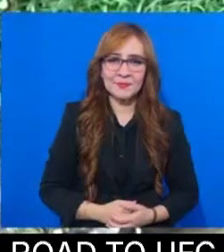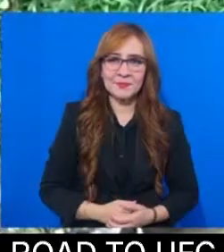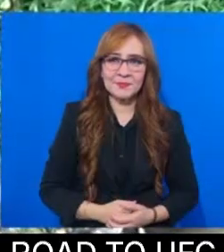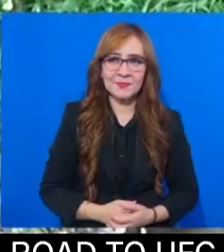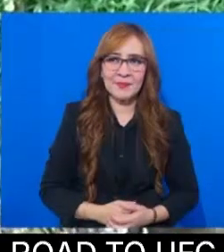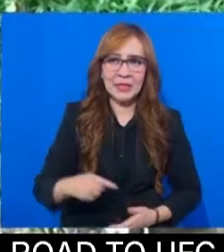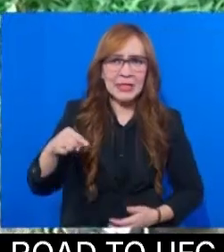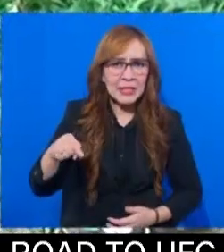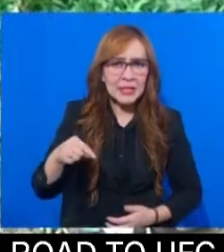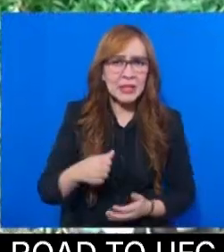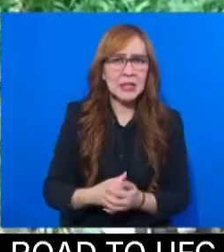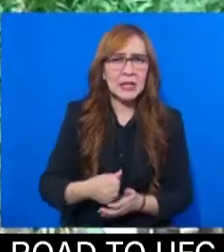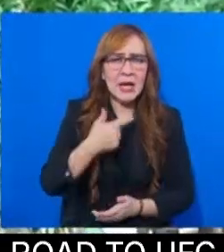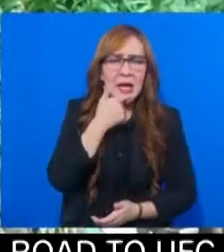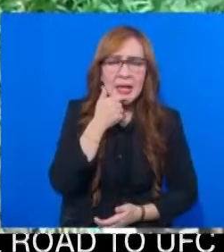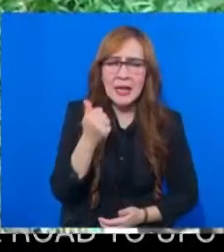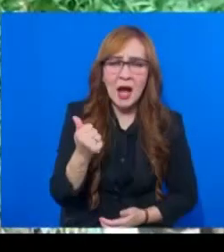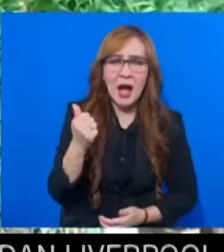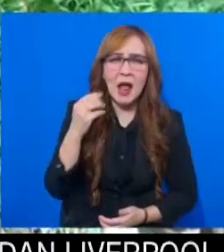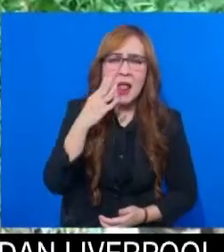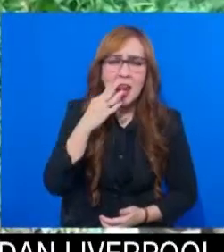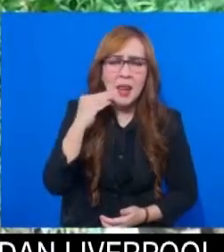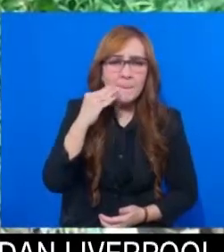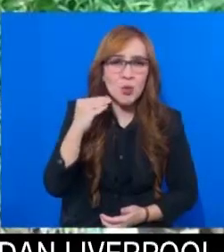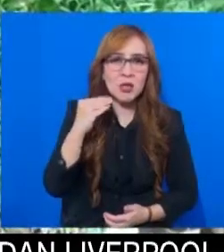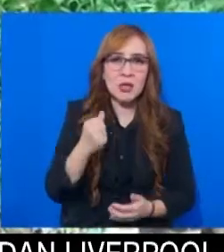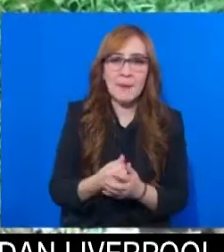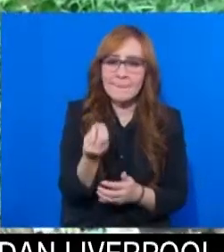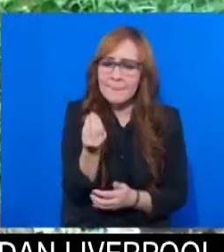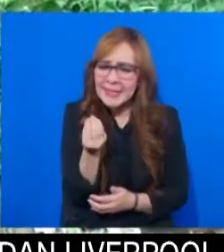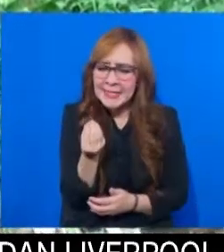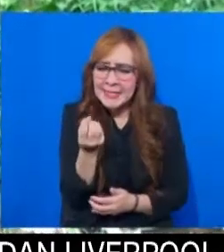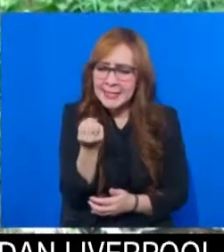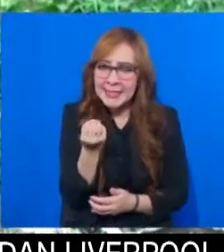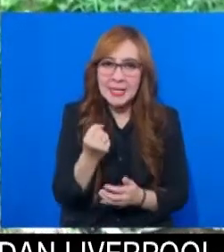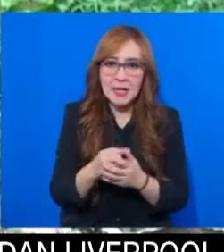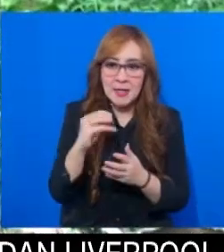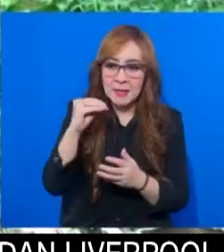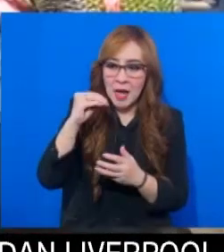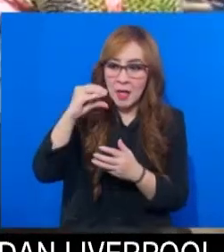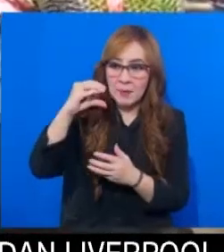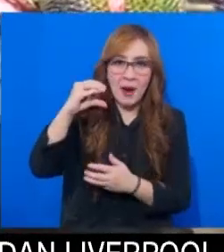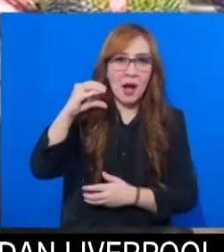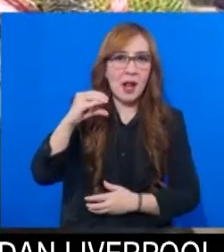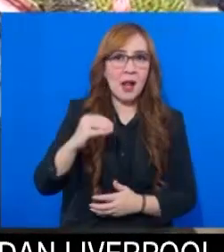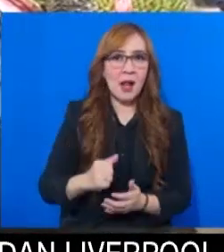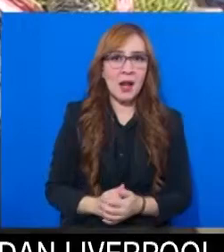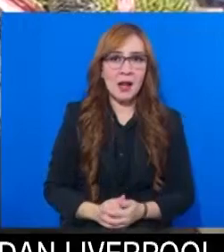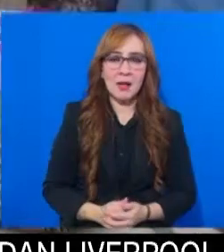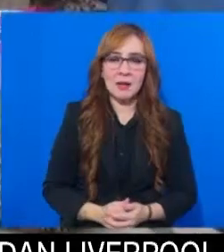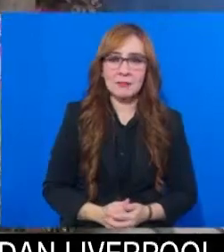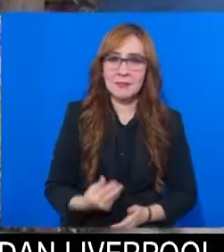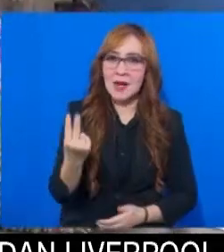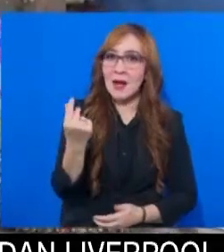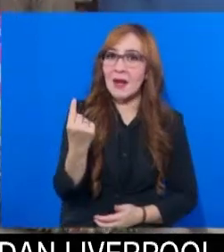Dagingnya lembut, enak. Bijinya kecil. Itu, bijinya kecil, dagingnya tebal, luar biasa. Harga